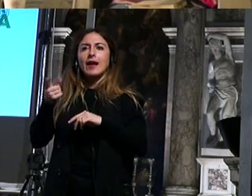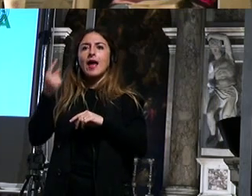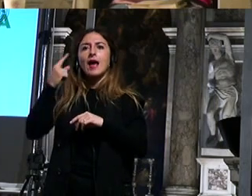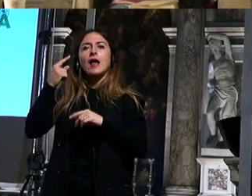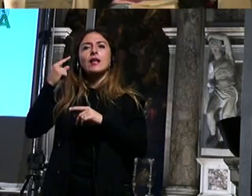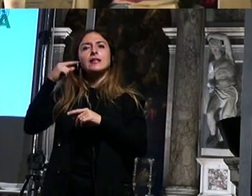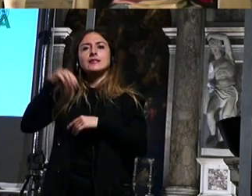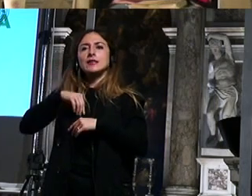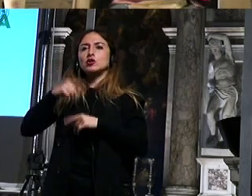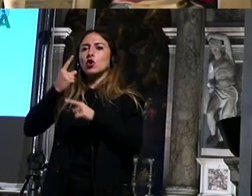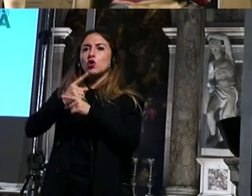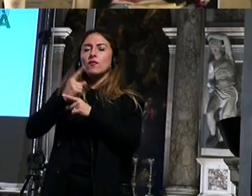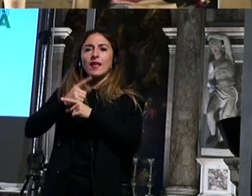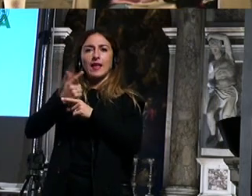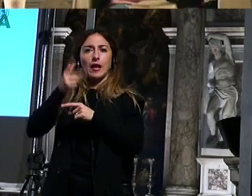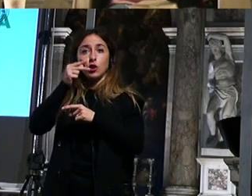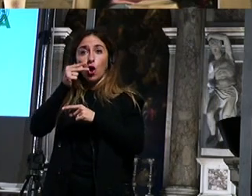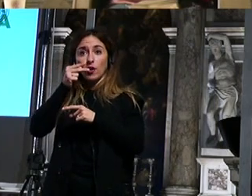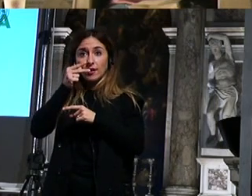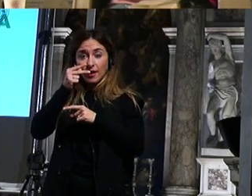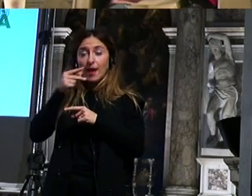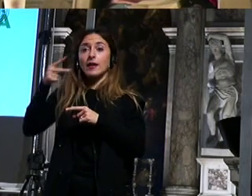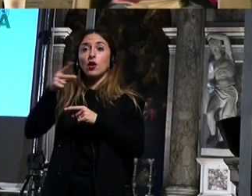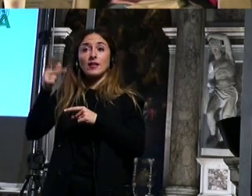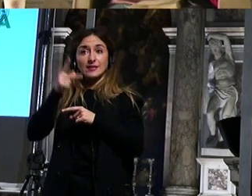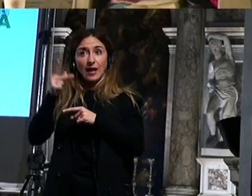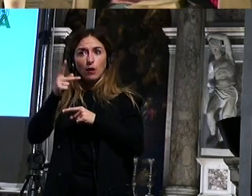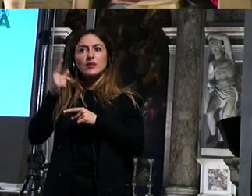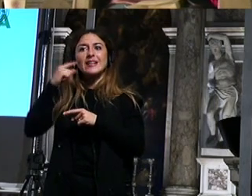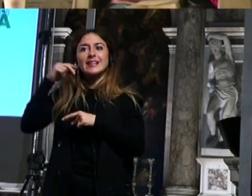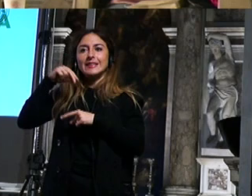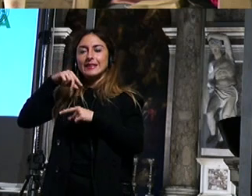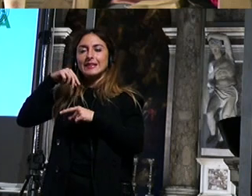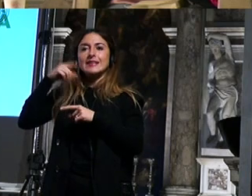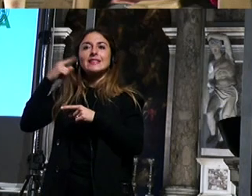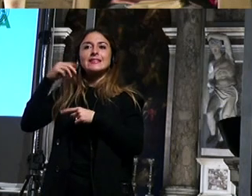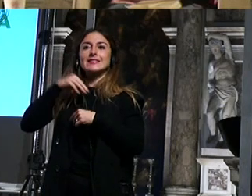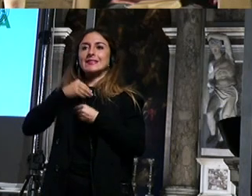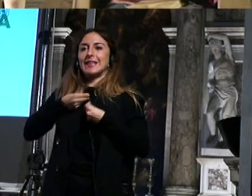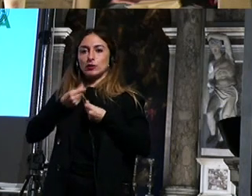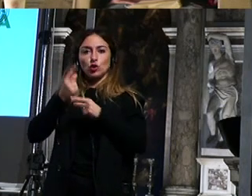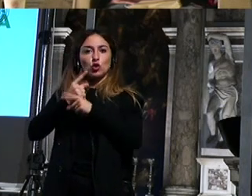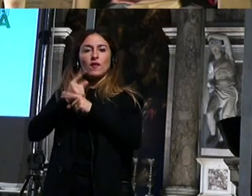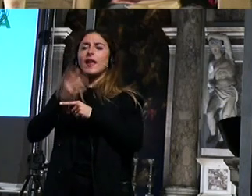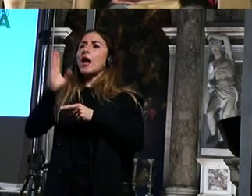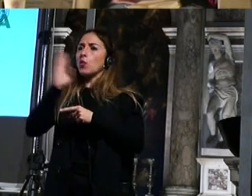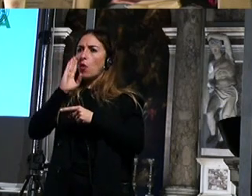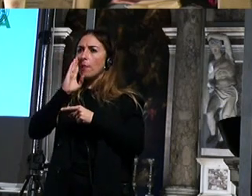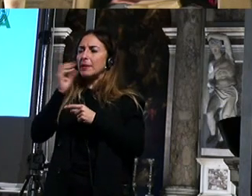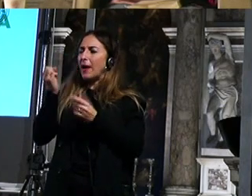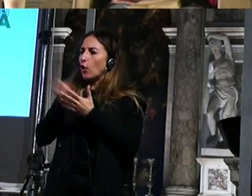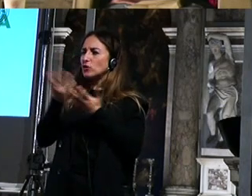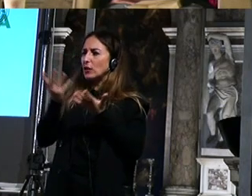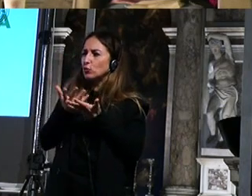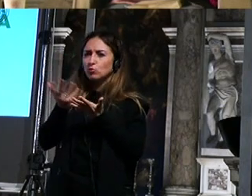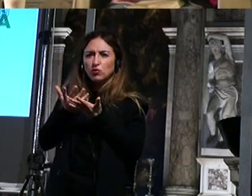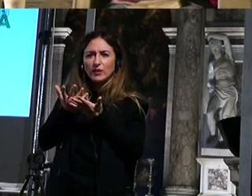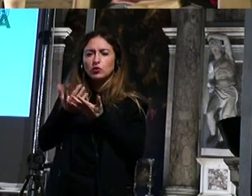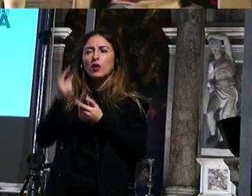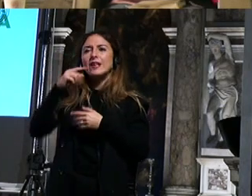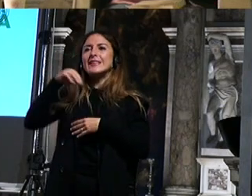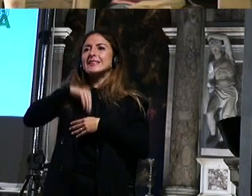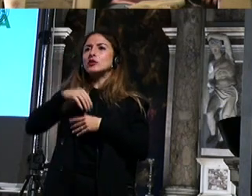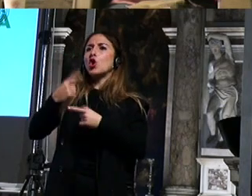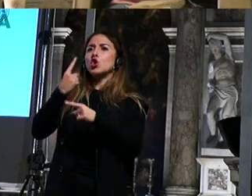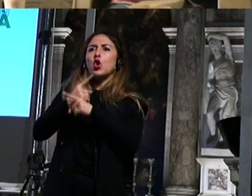libro di Nicole Krauss e in altri libri di narrativa americana, il senso del dovere è degli uomini. Che è successo, Nicole Krauss, a questo senso